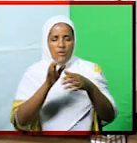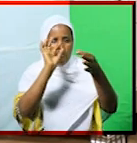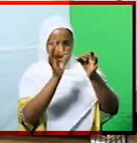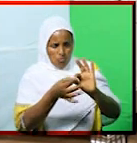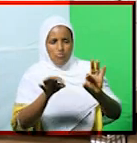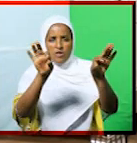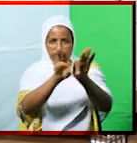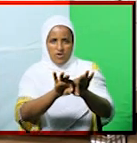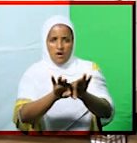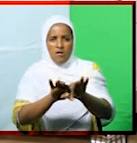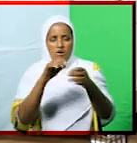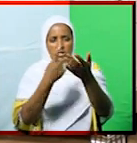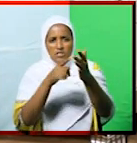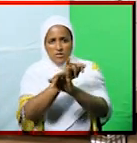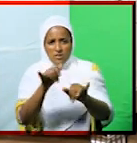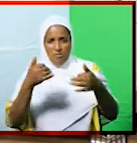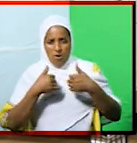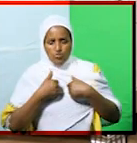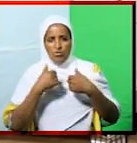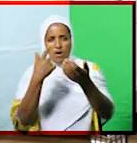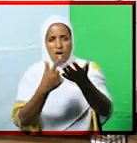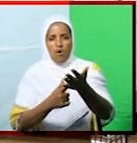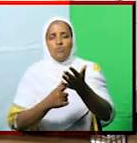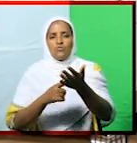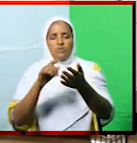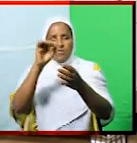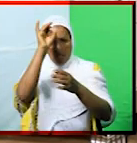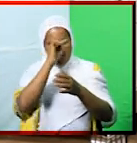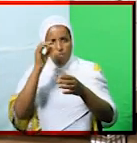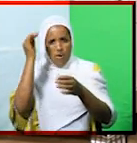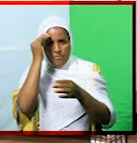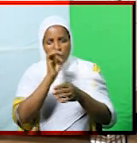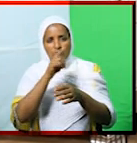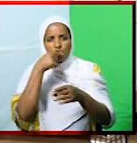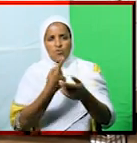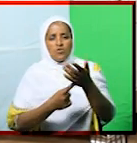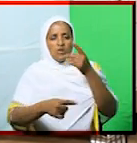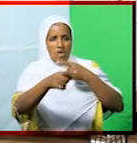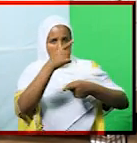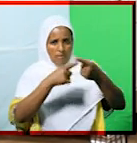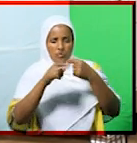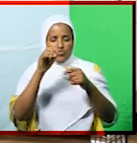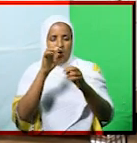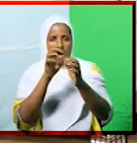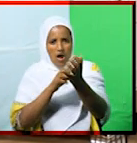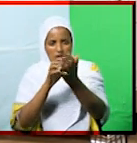የሚለው የራሱ ትርጓሜ ያለው፣ ሶስትም ብዙ አተረጓጉማለሁ። ለዚህ ርዕሰ ጉዳይ የሚሆነንን ብቻ ስናመጣ ሶስት